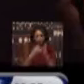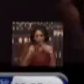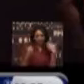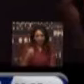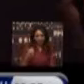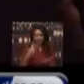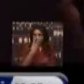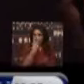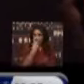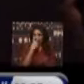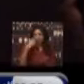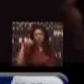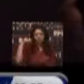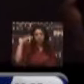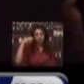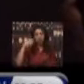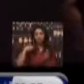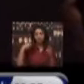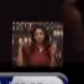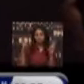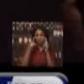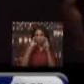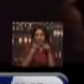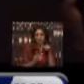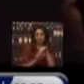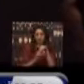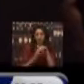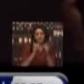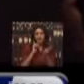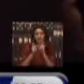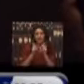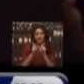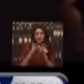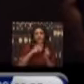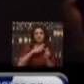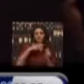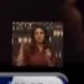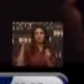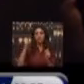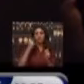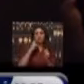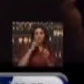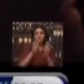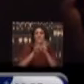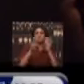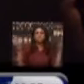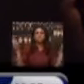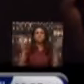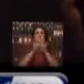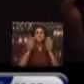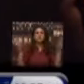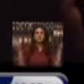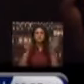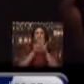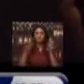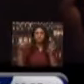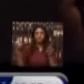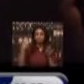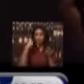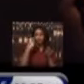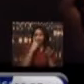كرمني. كان اول مره شفته كان في الجامعه الامريكيه، طلبوا مني ان انا اقدمه على المسرح،